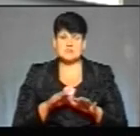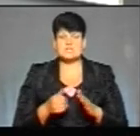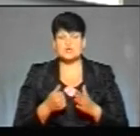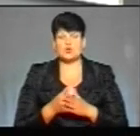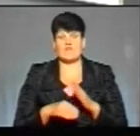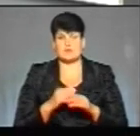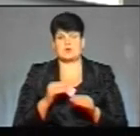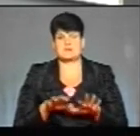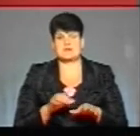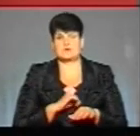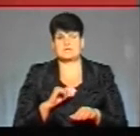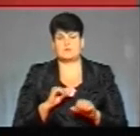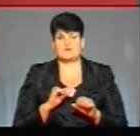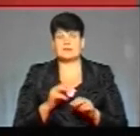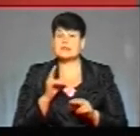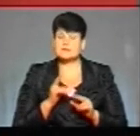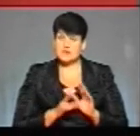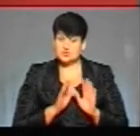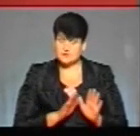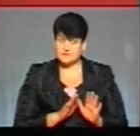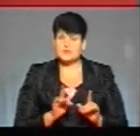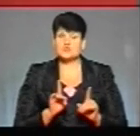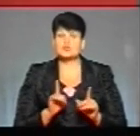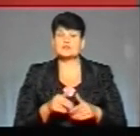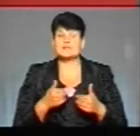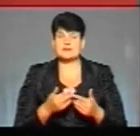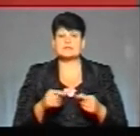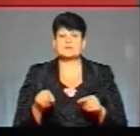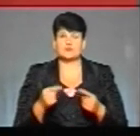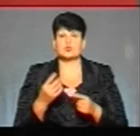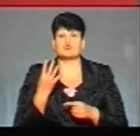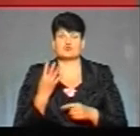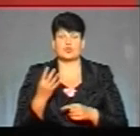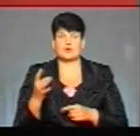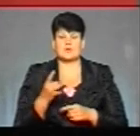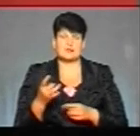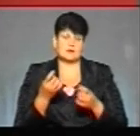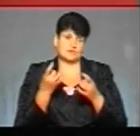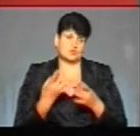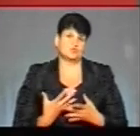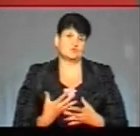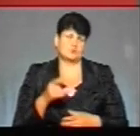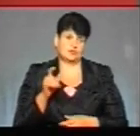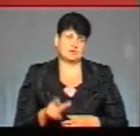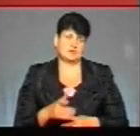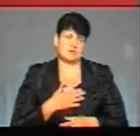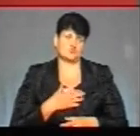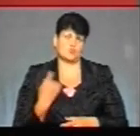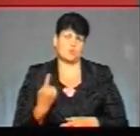місцевих самоврядувань. І на завершення. Що дає створення 4 районів для пересічного жителя нашої області?